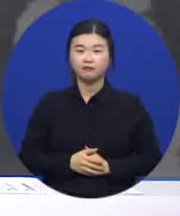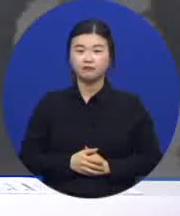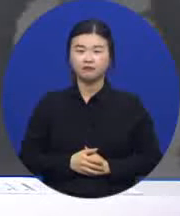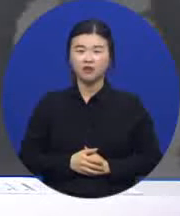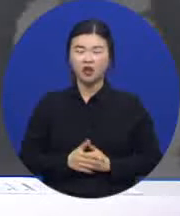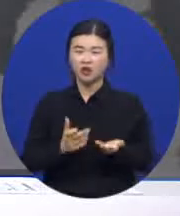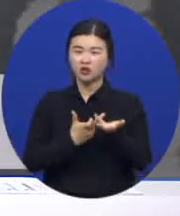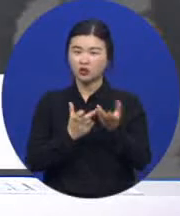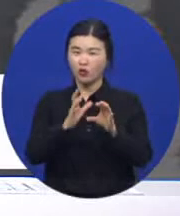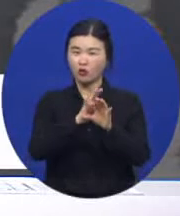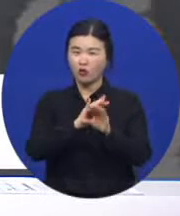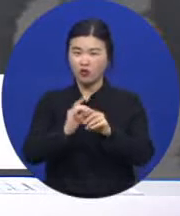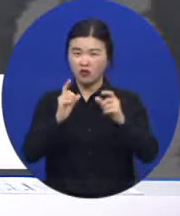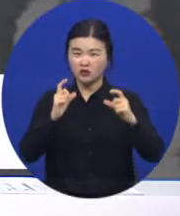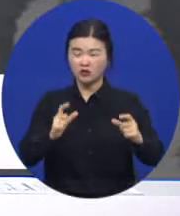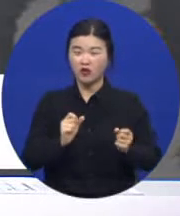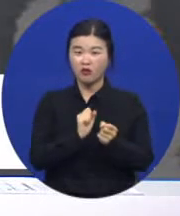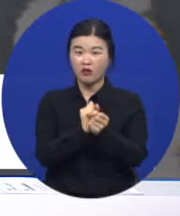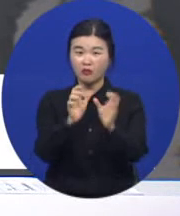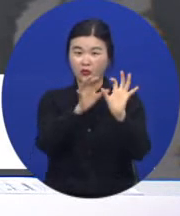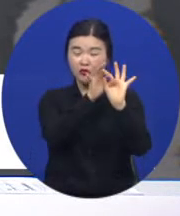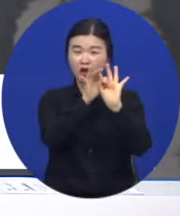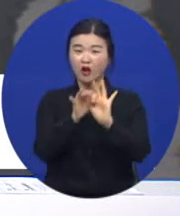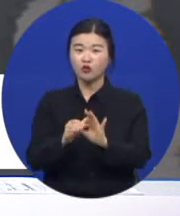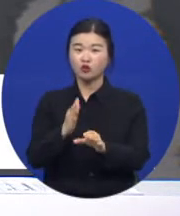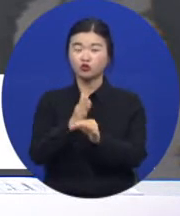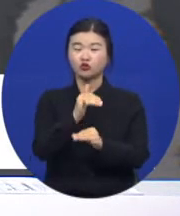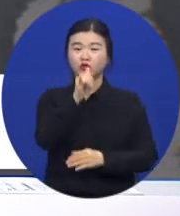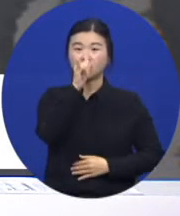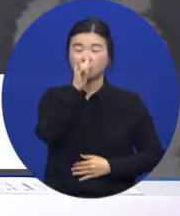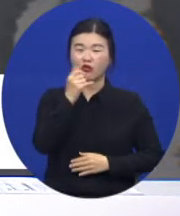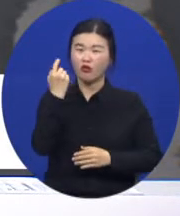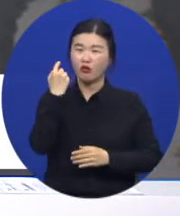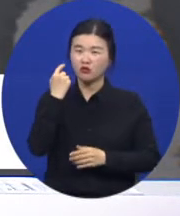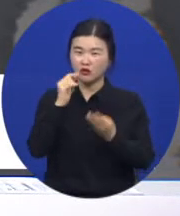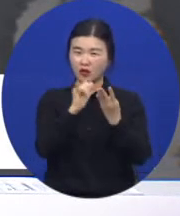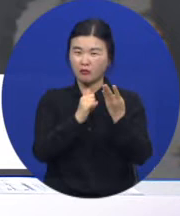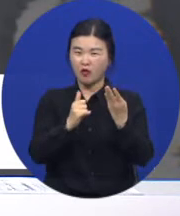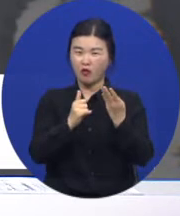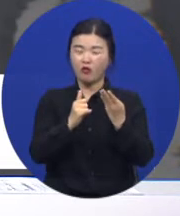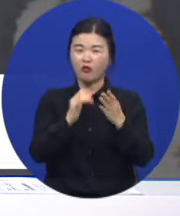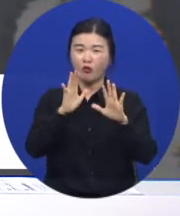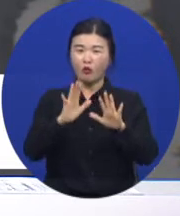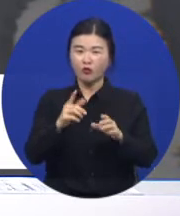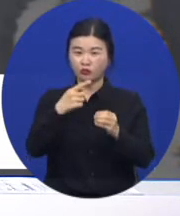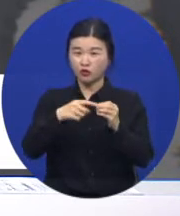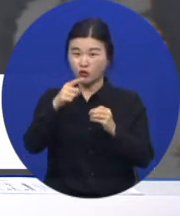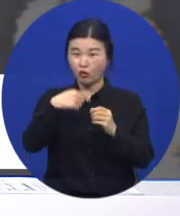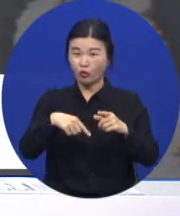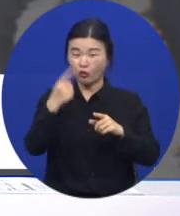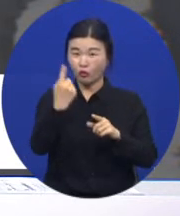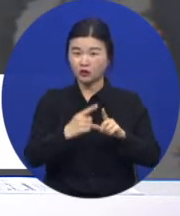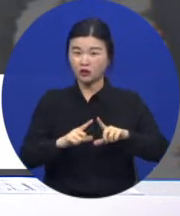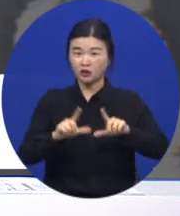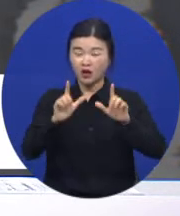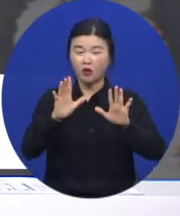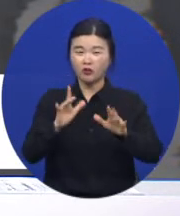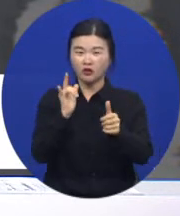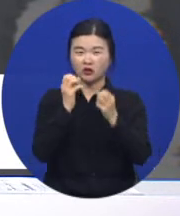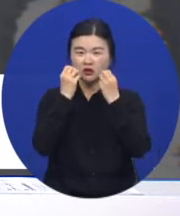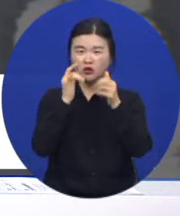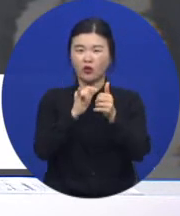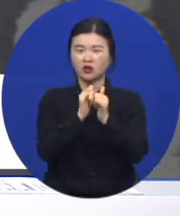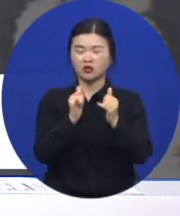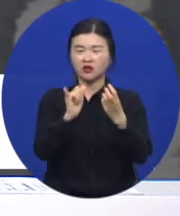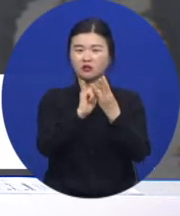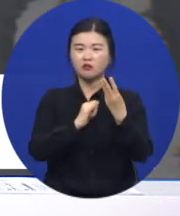제주에 크론 알구 지어 감염이 멈추지 않고 있습니다 어제 4명의 이어 부처님 오신 날인 오늘도 신규 확진 자